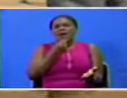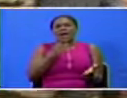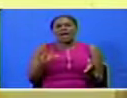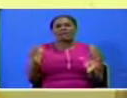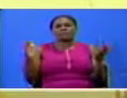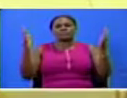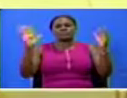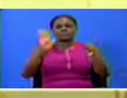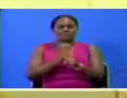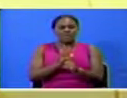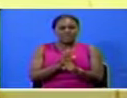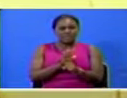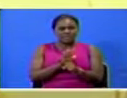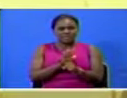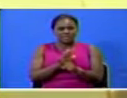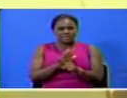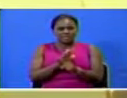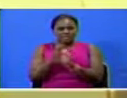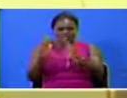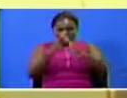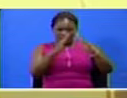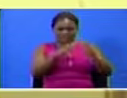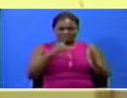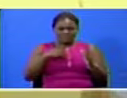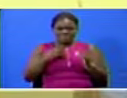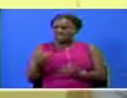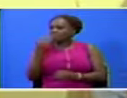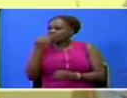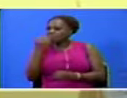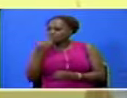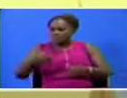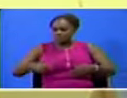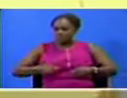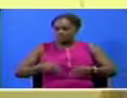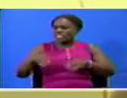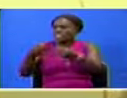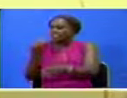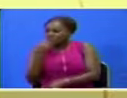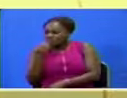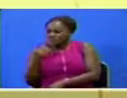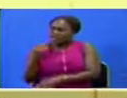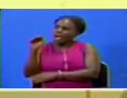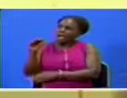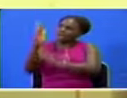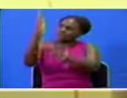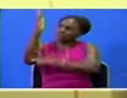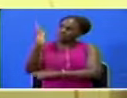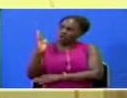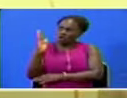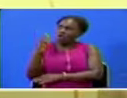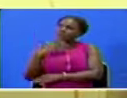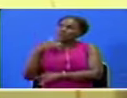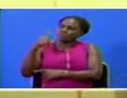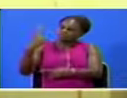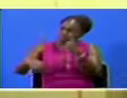tele. Asona mtaani. Mimi ndio nalisha hawa vijana yangu hapa. Na nilikuwa naomba Mungu sana MCA apite